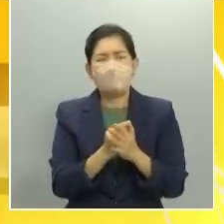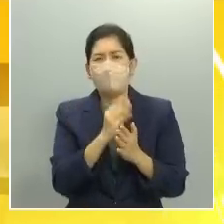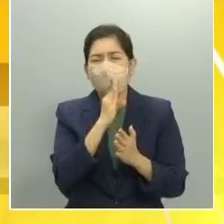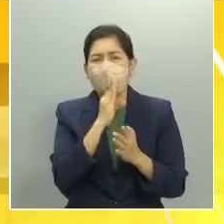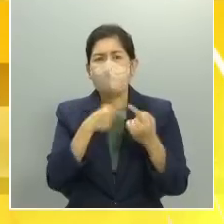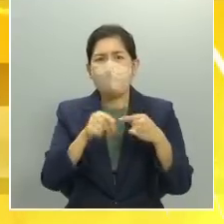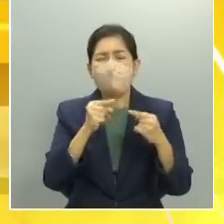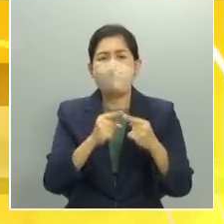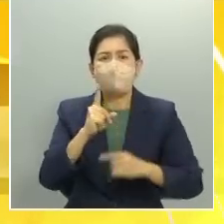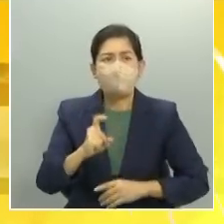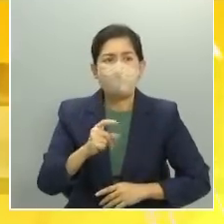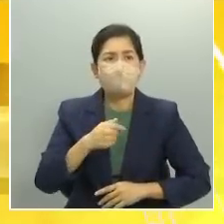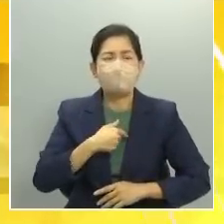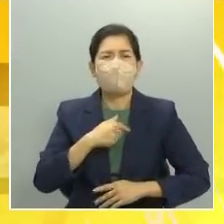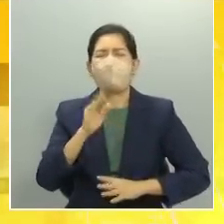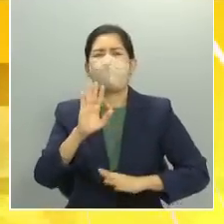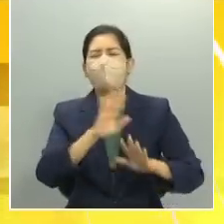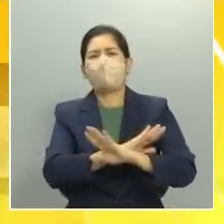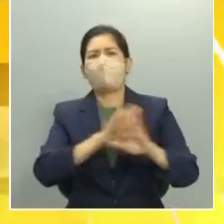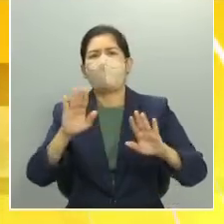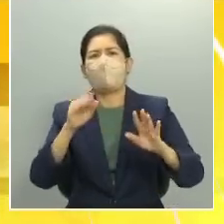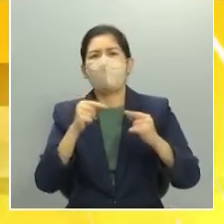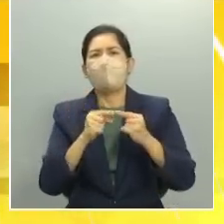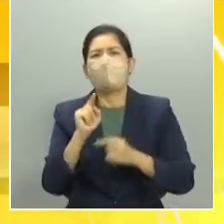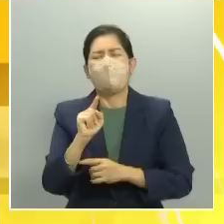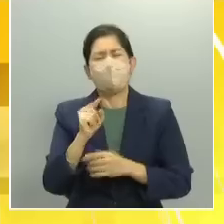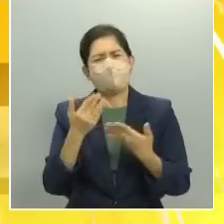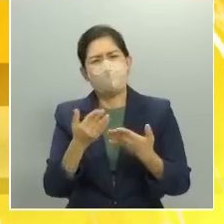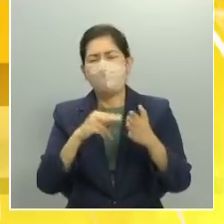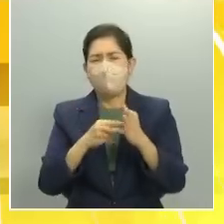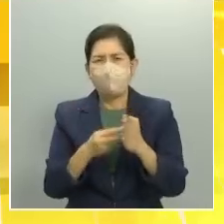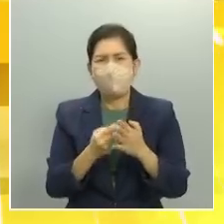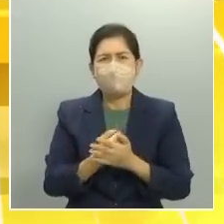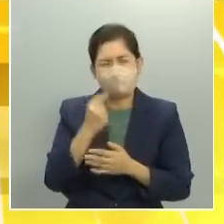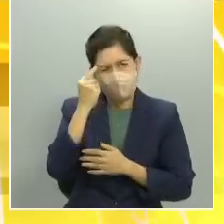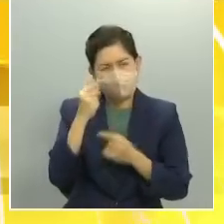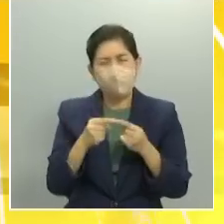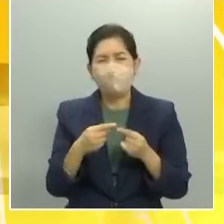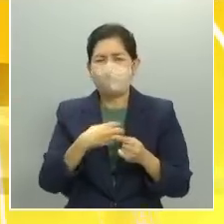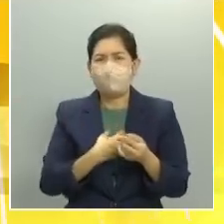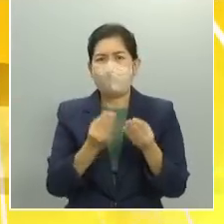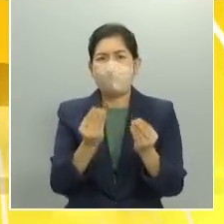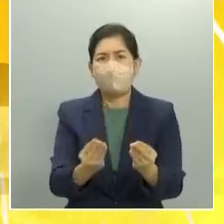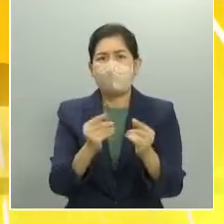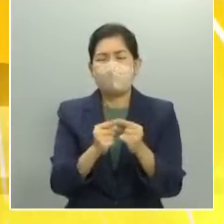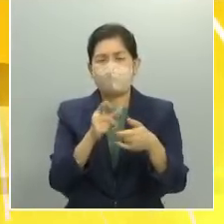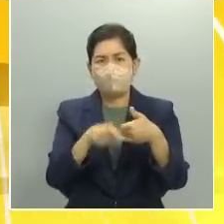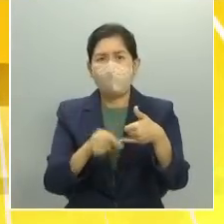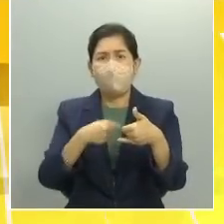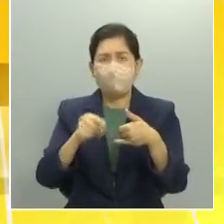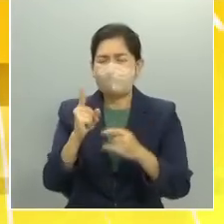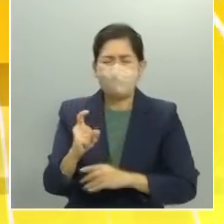ราก็สู้วันนั้นเราไม่ไปเล่นเลยดีกว่าทั้งวงเลยใช่ไหมคะมันไม่มีใครตั้งใจอยู่แล้วหนูก็ไม่ได้ตั้งใจให้พี่เขาไปตายแทน